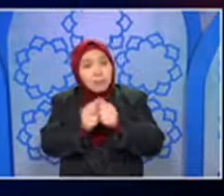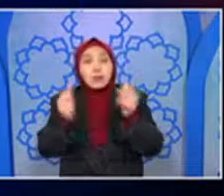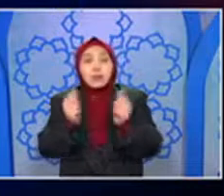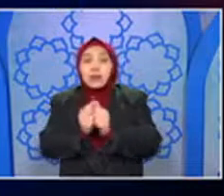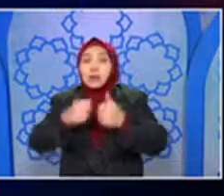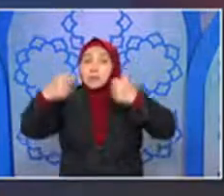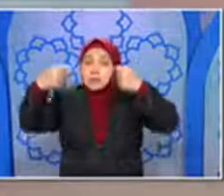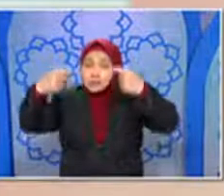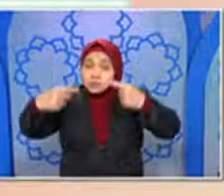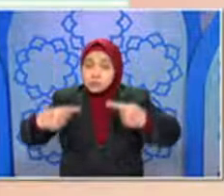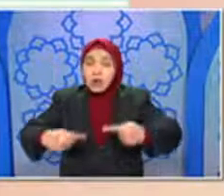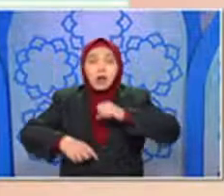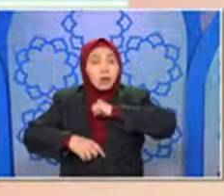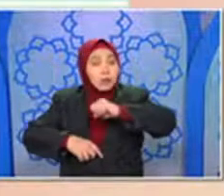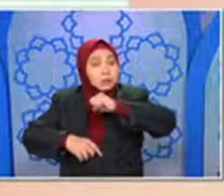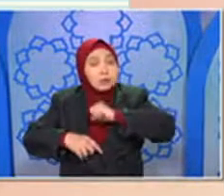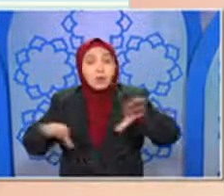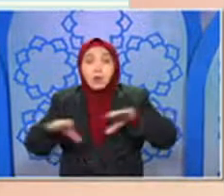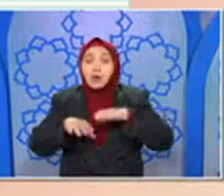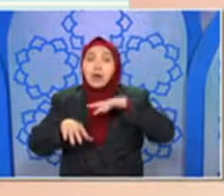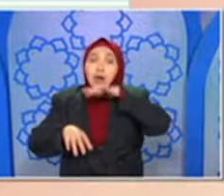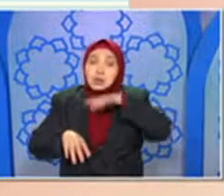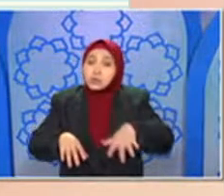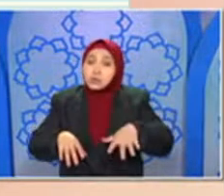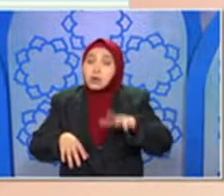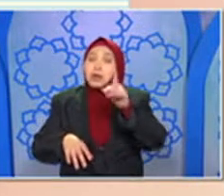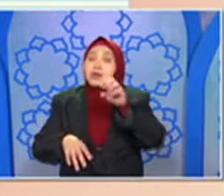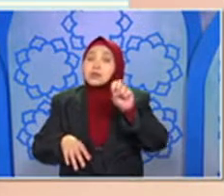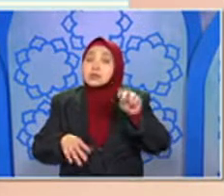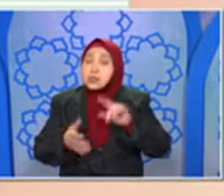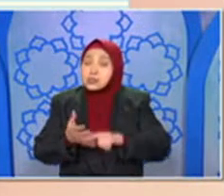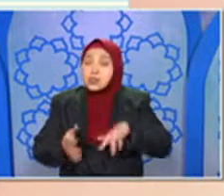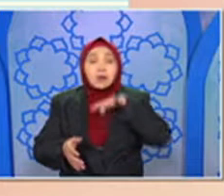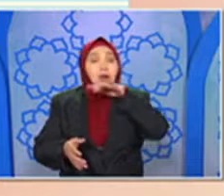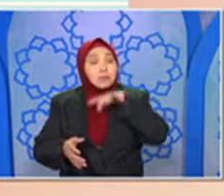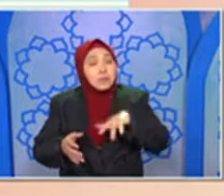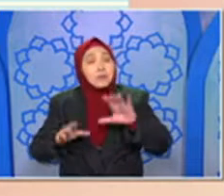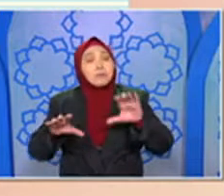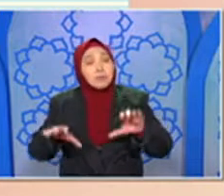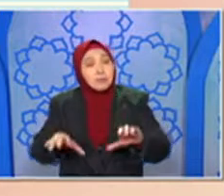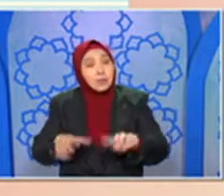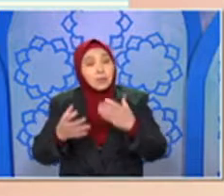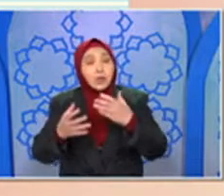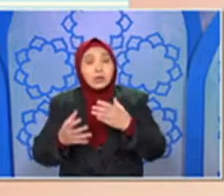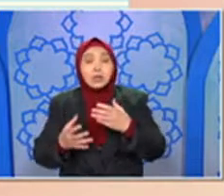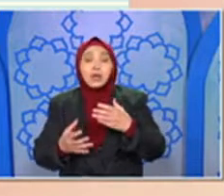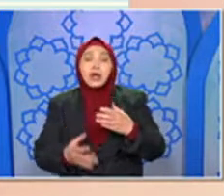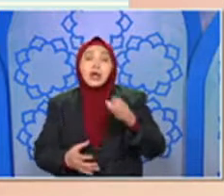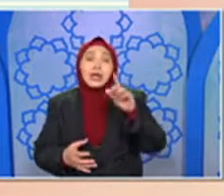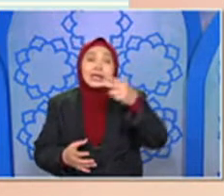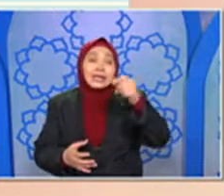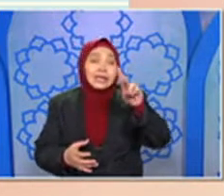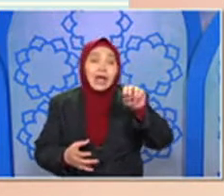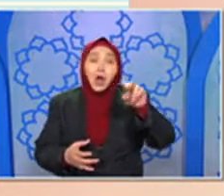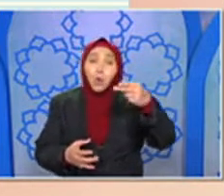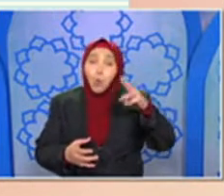perjuangan tarbiyah yang dilakukan oleh Rasul, kesannya Nabi melakukan tilawah ayatih.